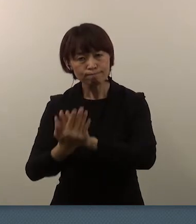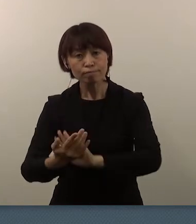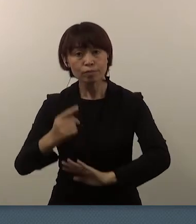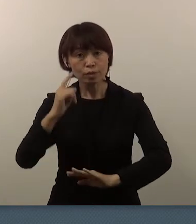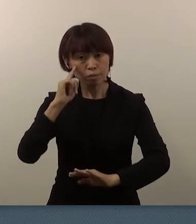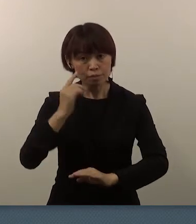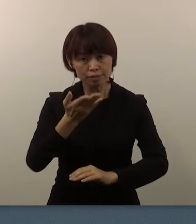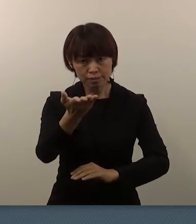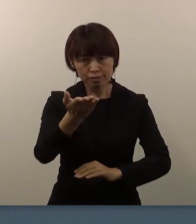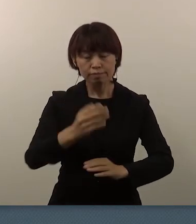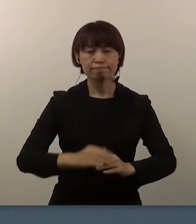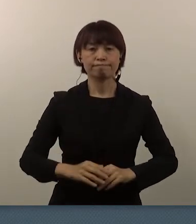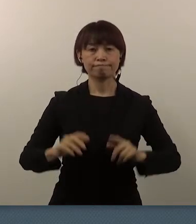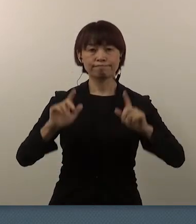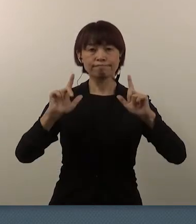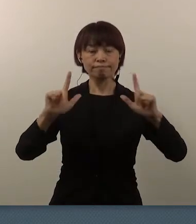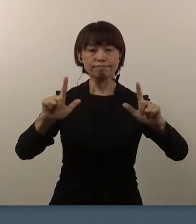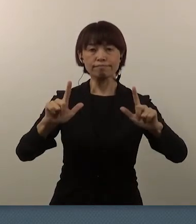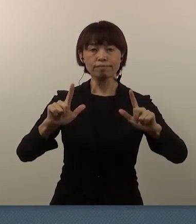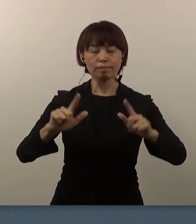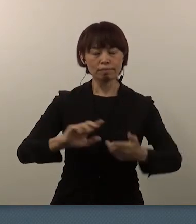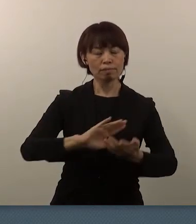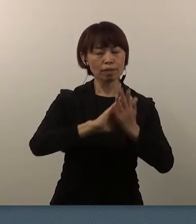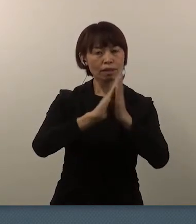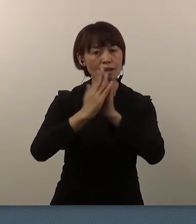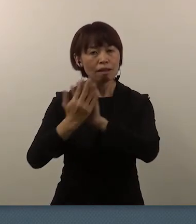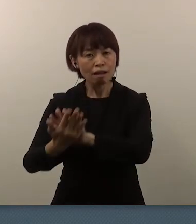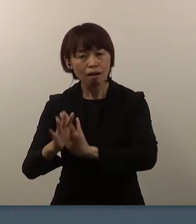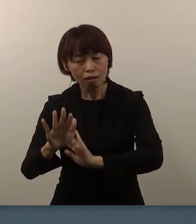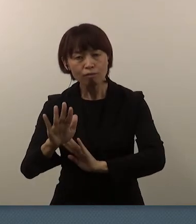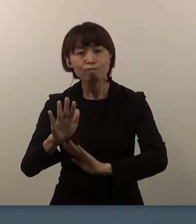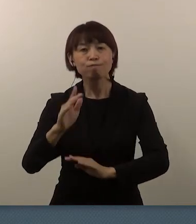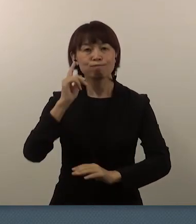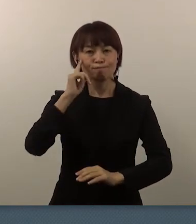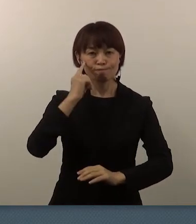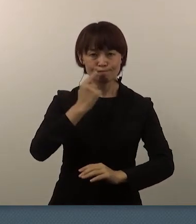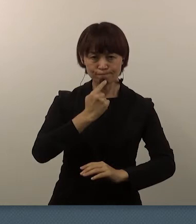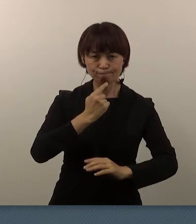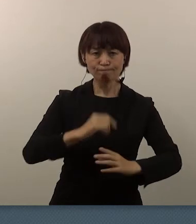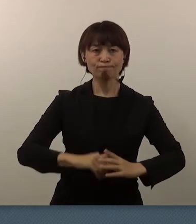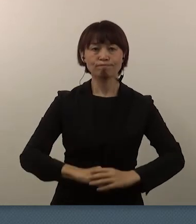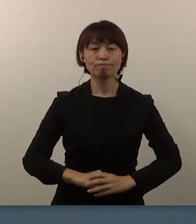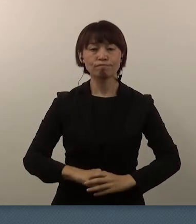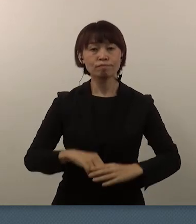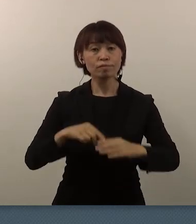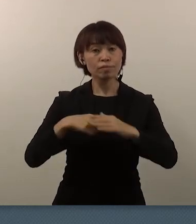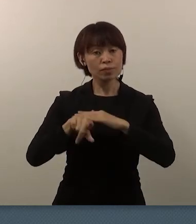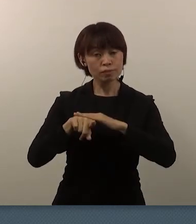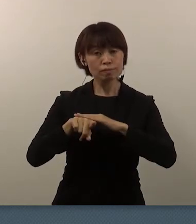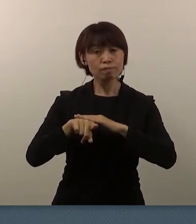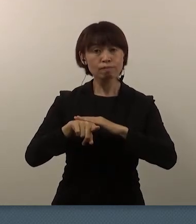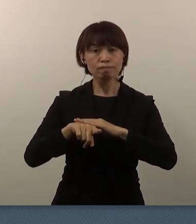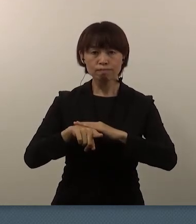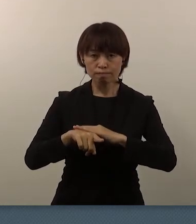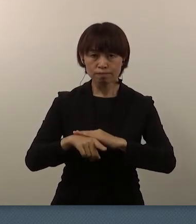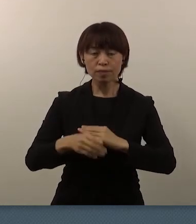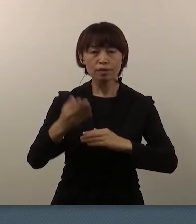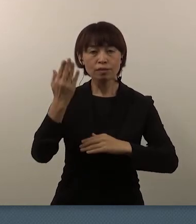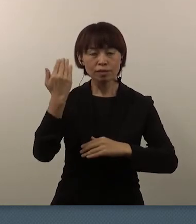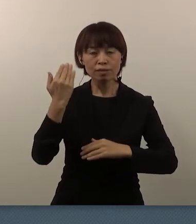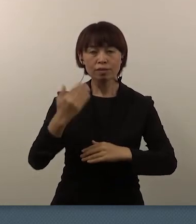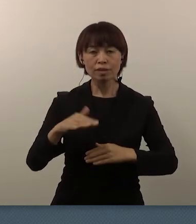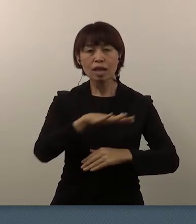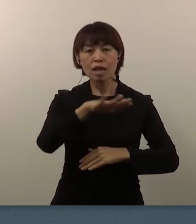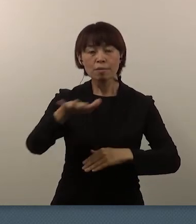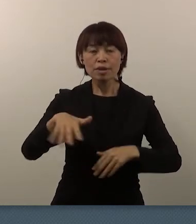私は変化というものは感じているところですね。と言いますのは、この間のみんな集まれイベ